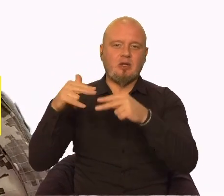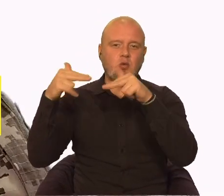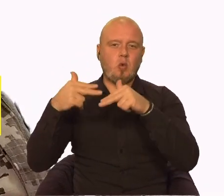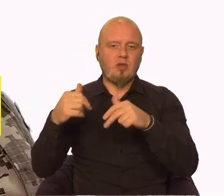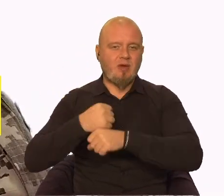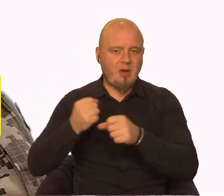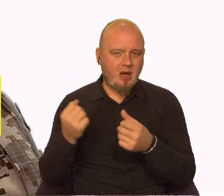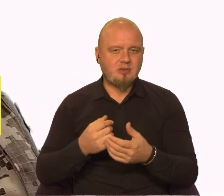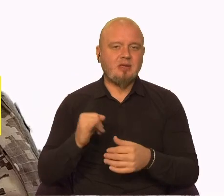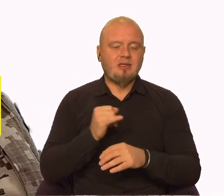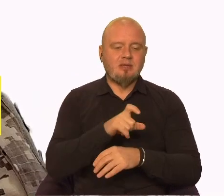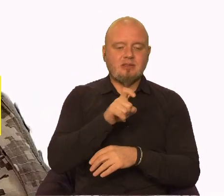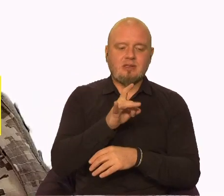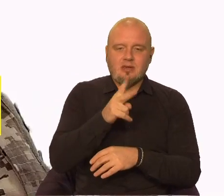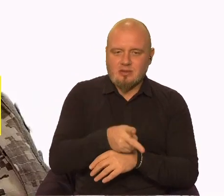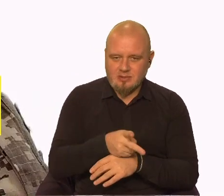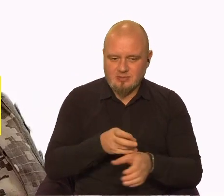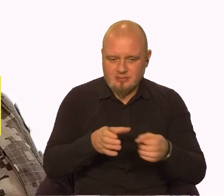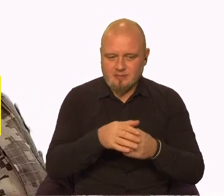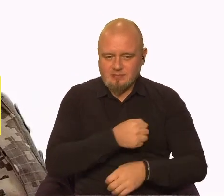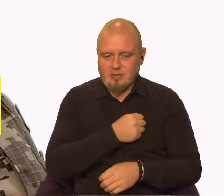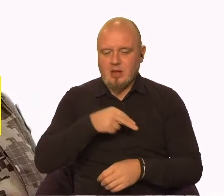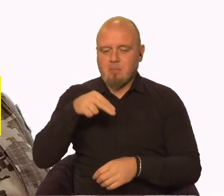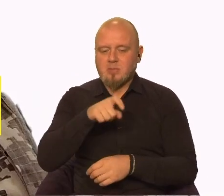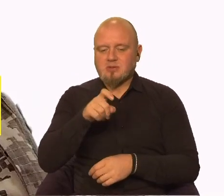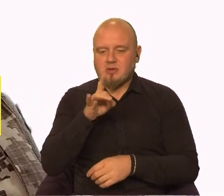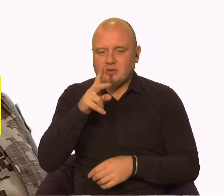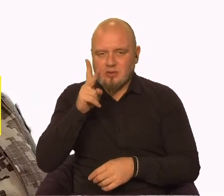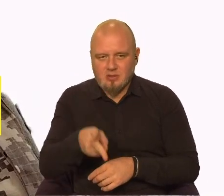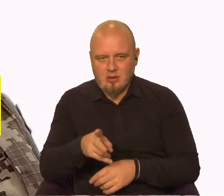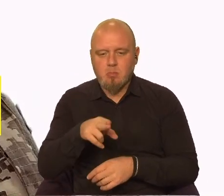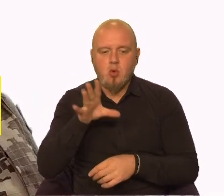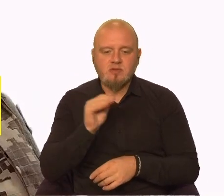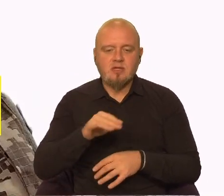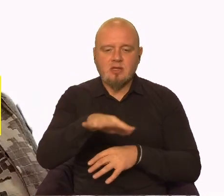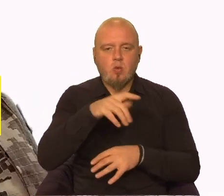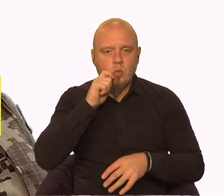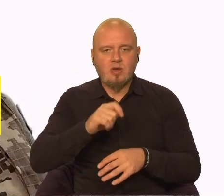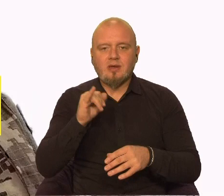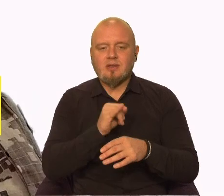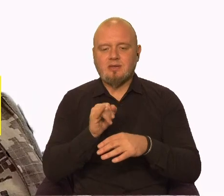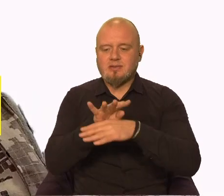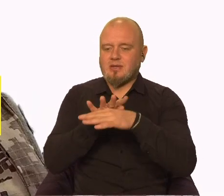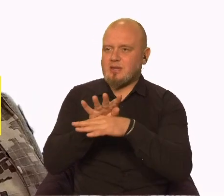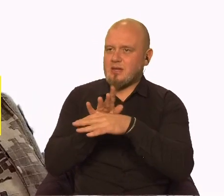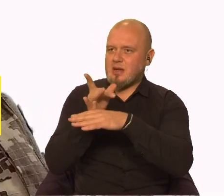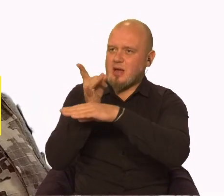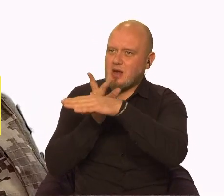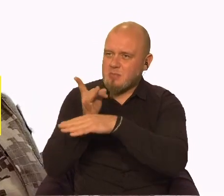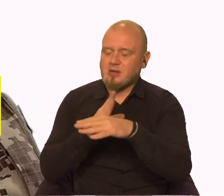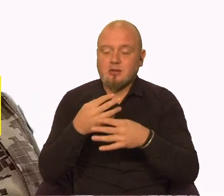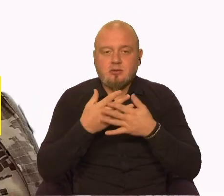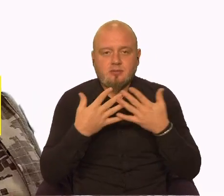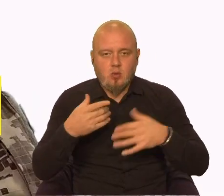і мобільні вогневі групи, які з ПЗРК по всій території країни, і зенітні гармати та інше